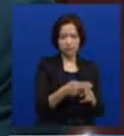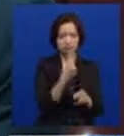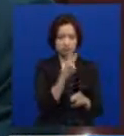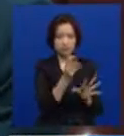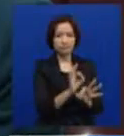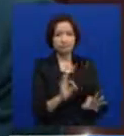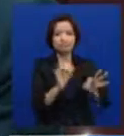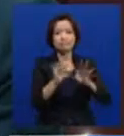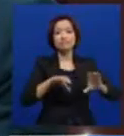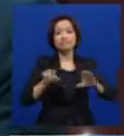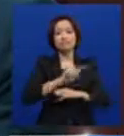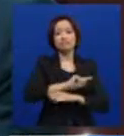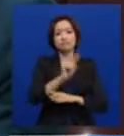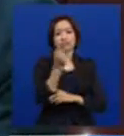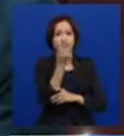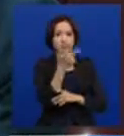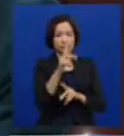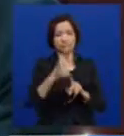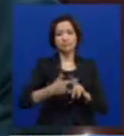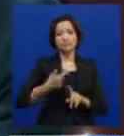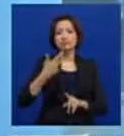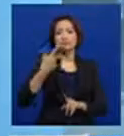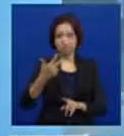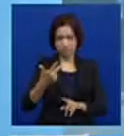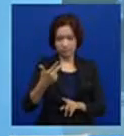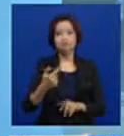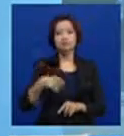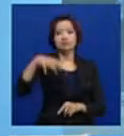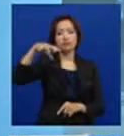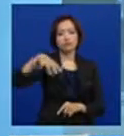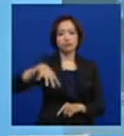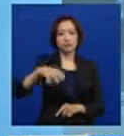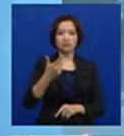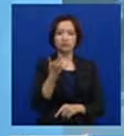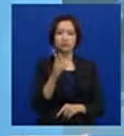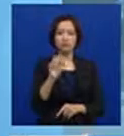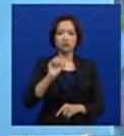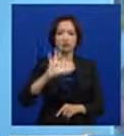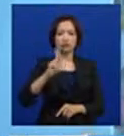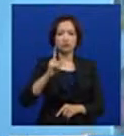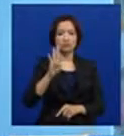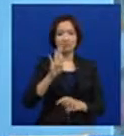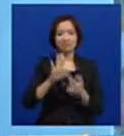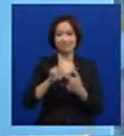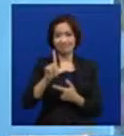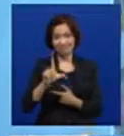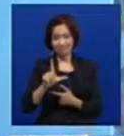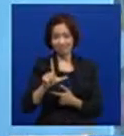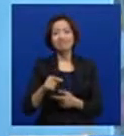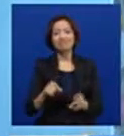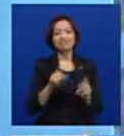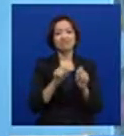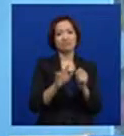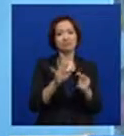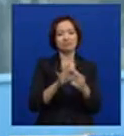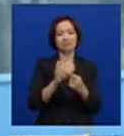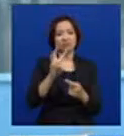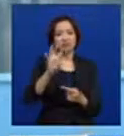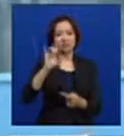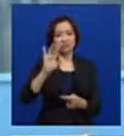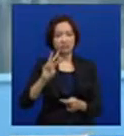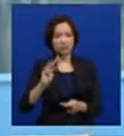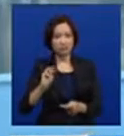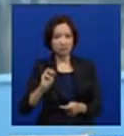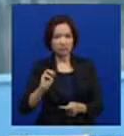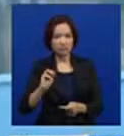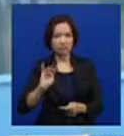ยงานจะจัดขึ้นในวันที่13มีนาคมที่สถาบันโฆษบาลแห่งชาติตำบลเวียงตาลอำเภอห้างฉัดจังหวัดล